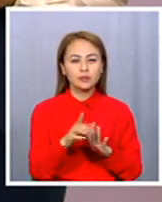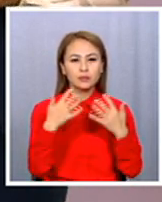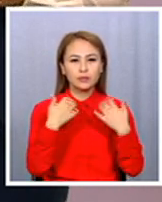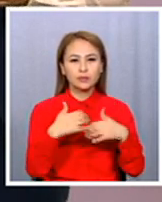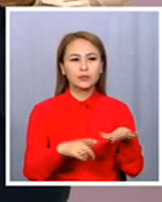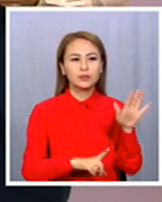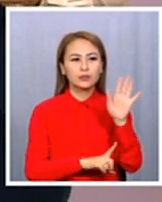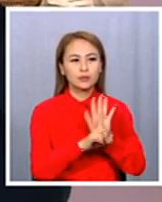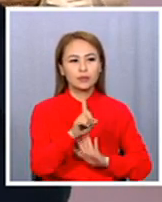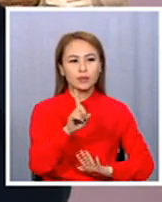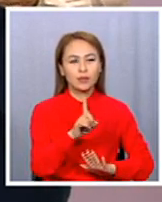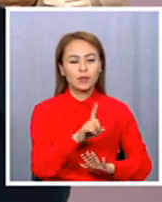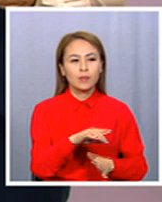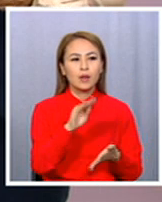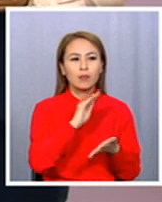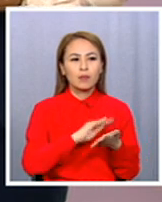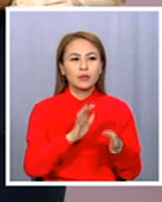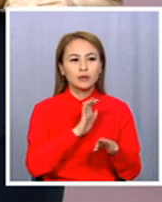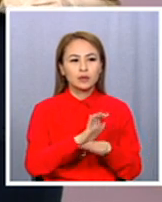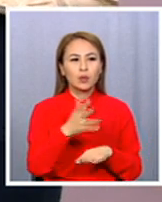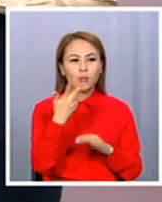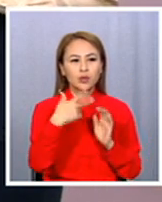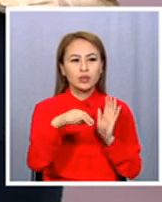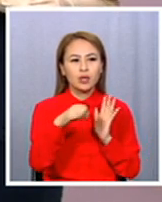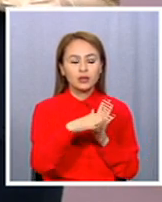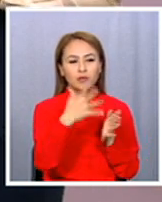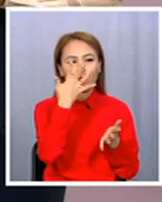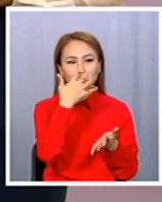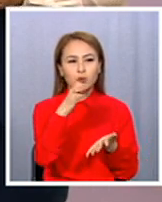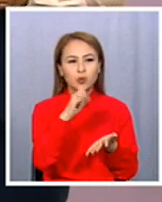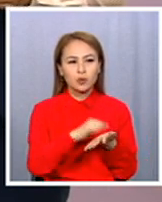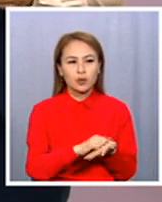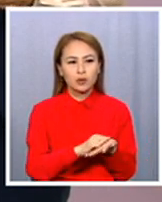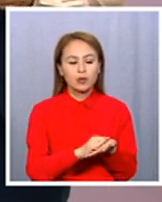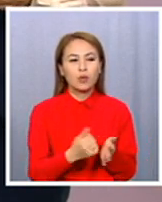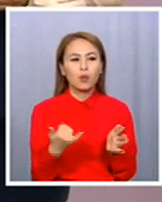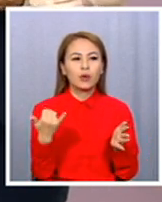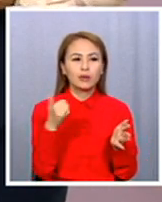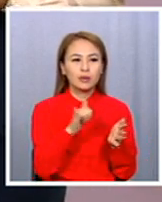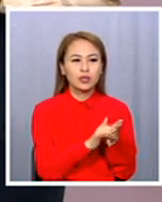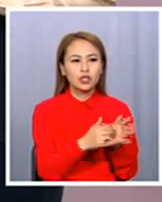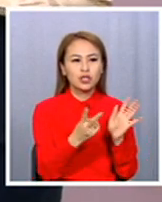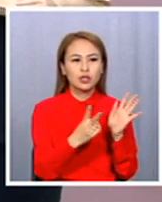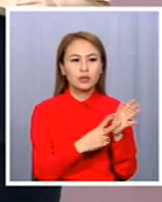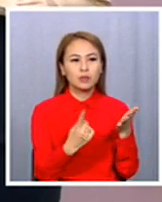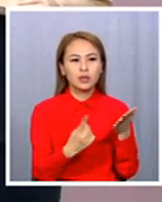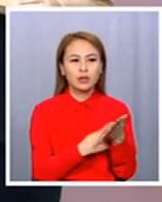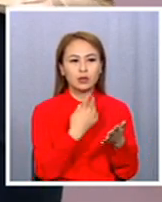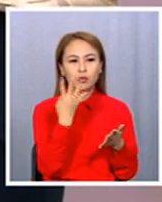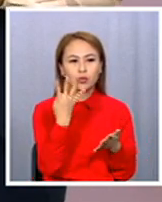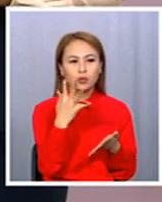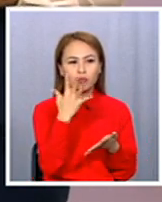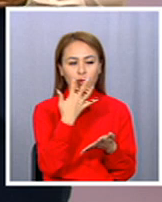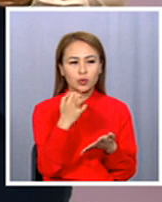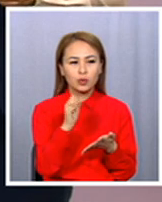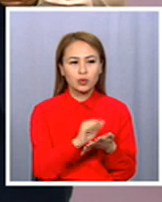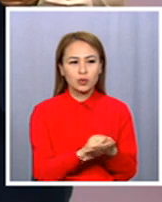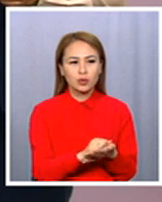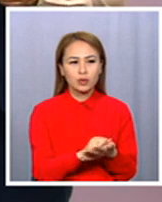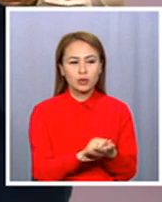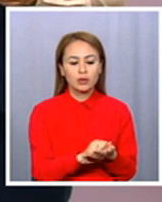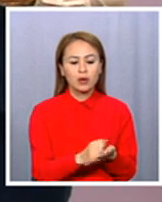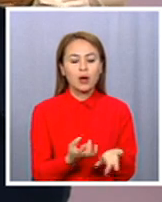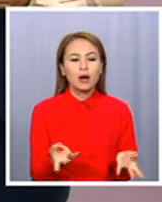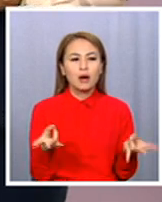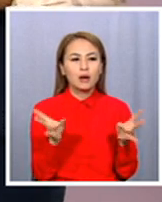аударайық. Басып шығарды 36 фотосурет, орналастырды 7 бетке 4